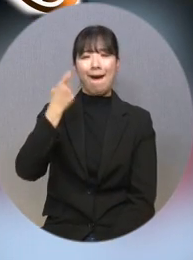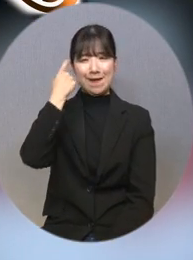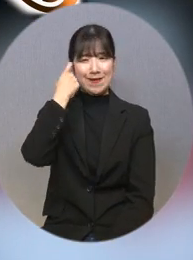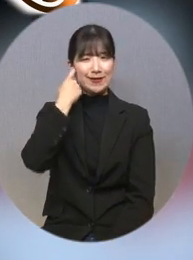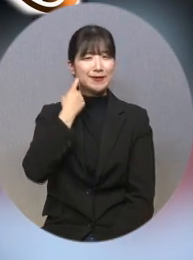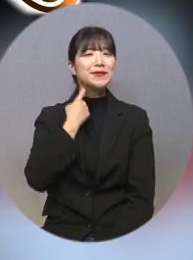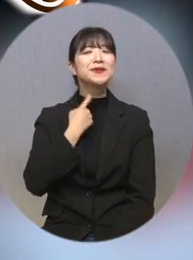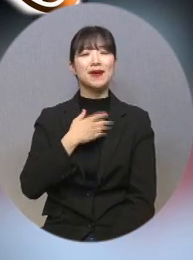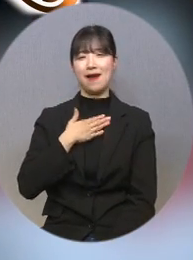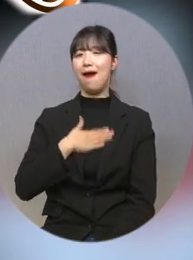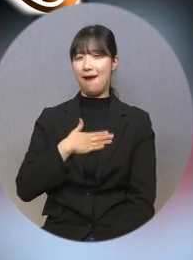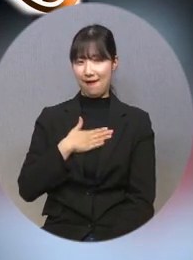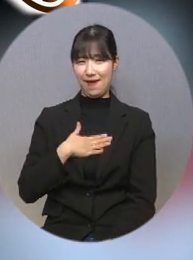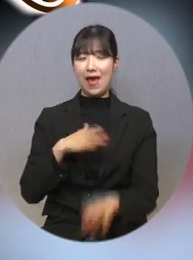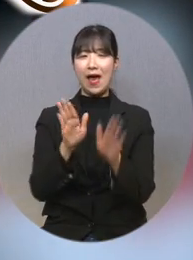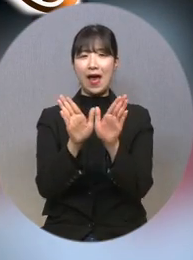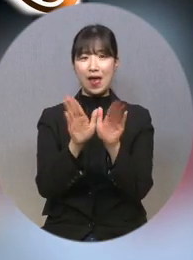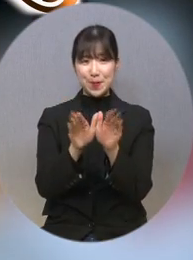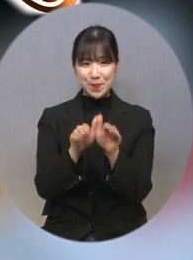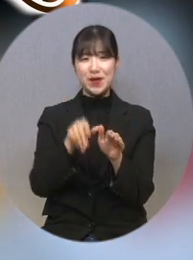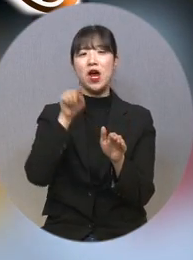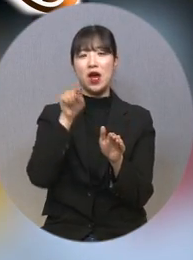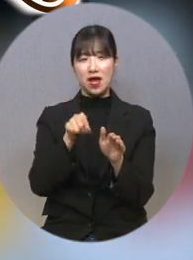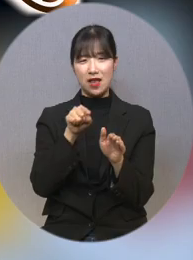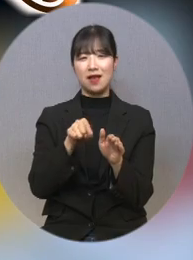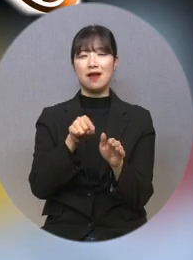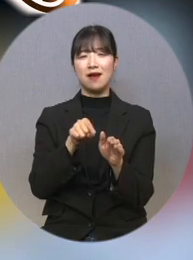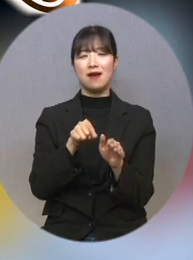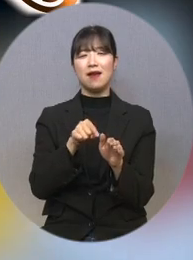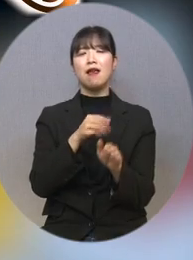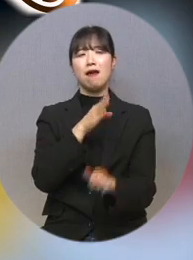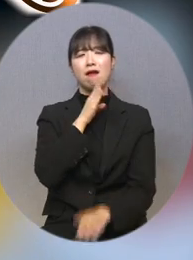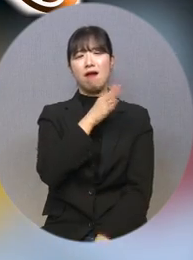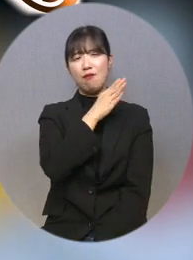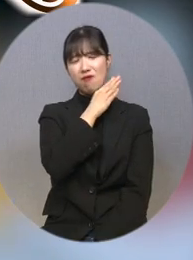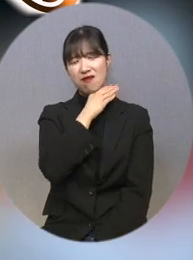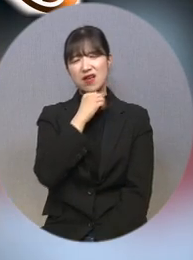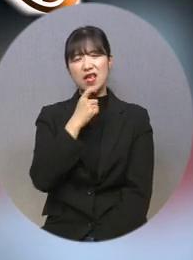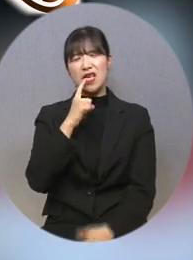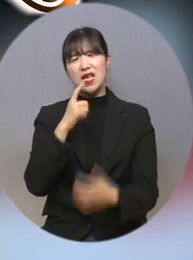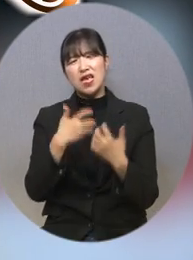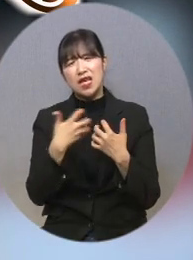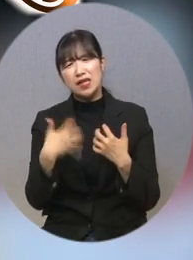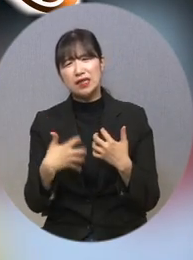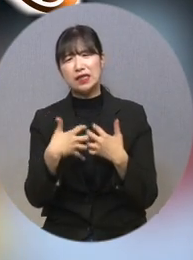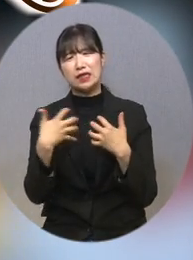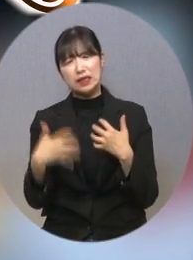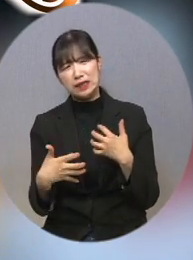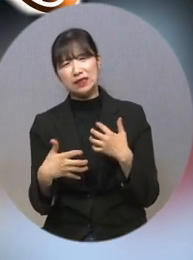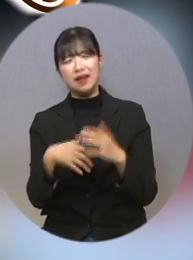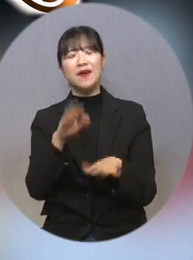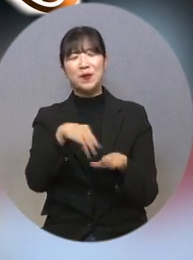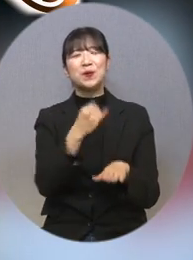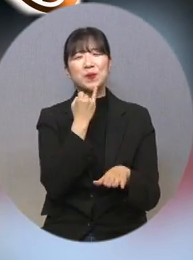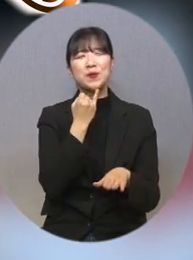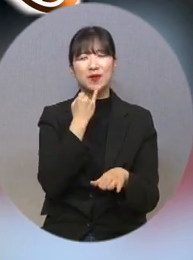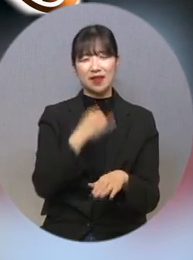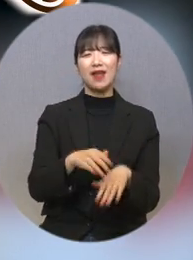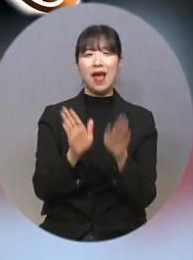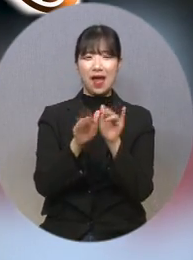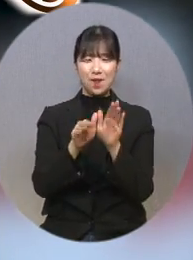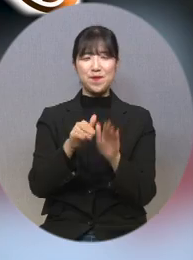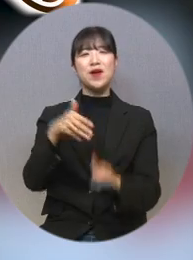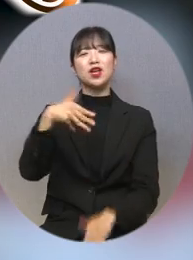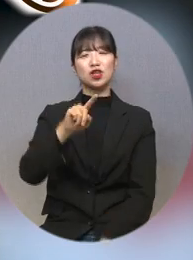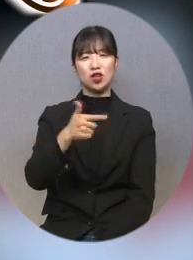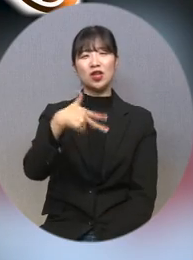느껴봐야 우리 한평에 한평천지 아 또 내키네 괜찮아요 천지 한평천지 예 한평천지 한우입니다